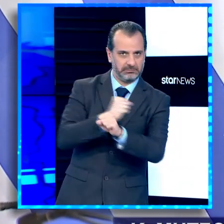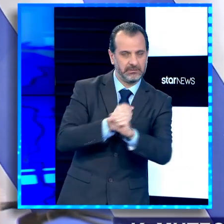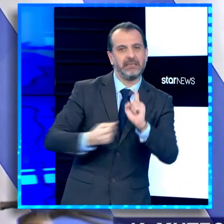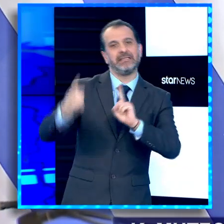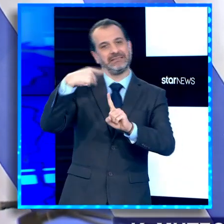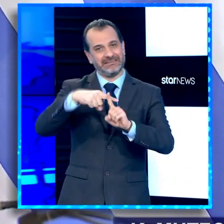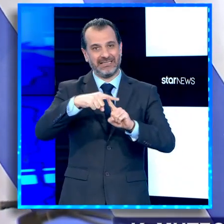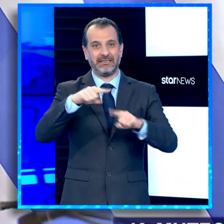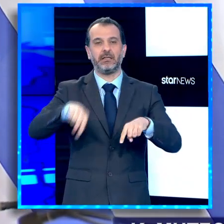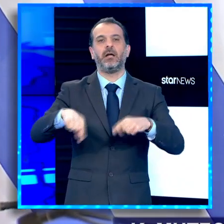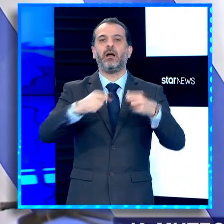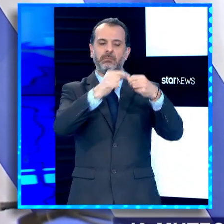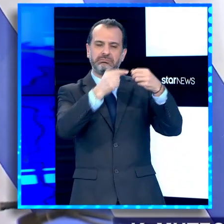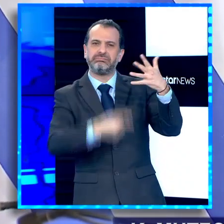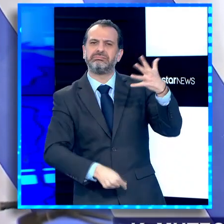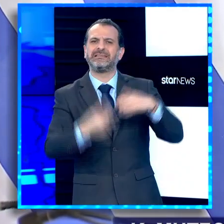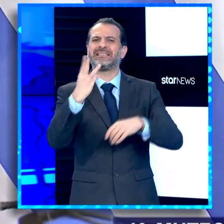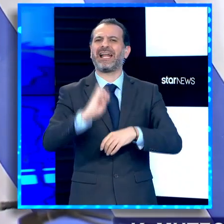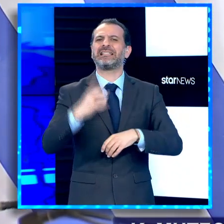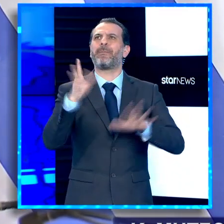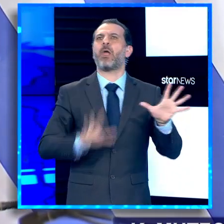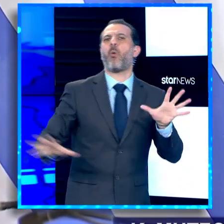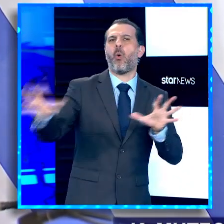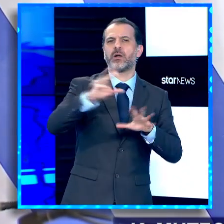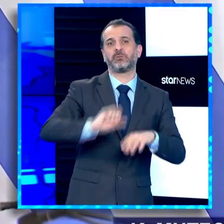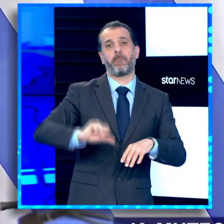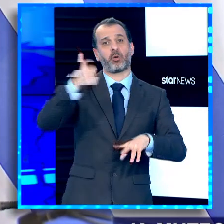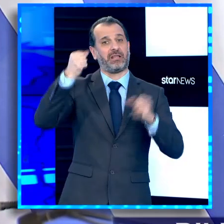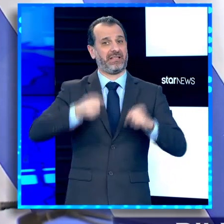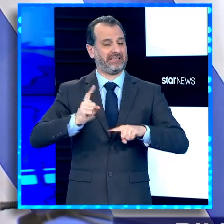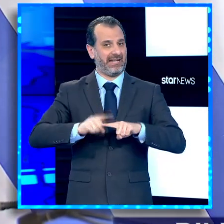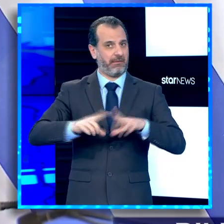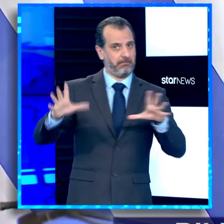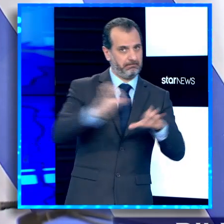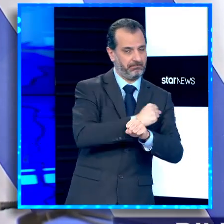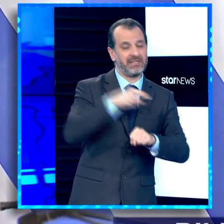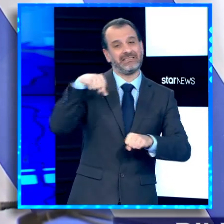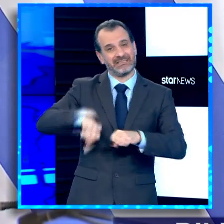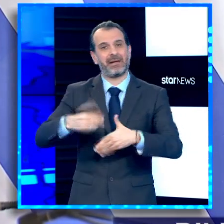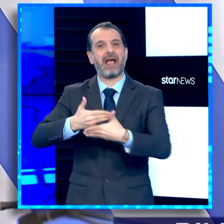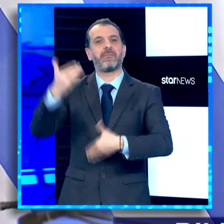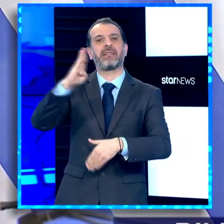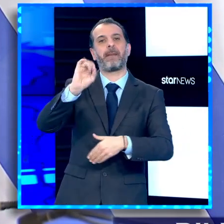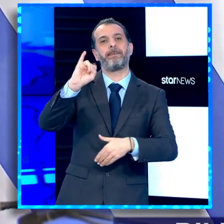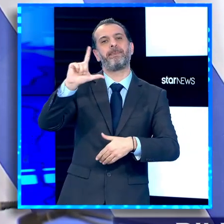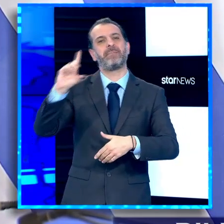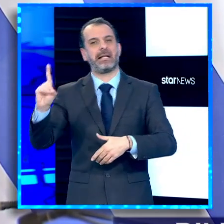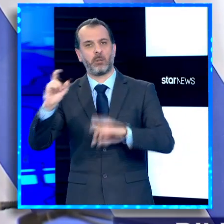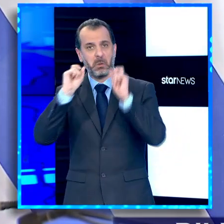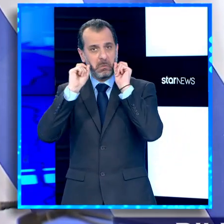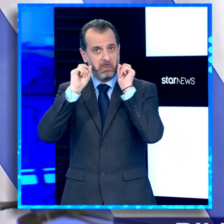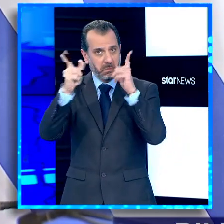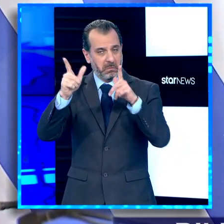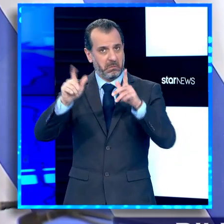χρονιάς μεταξύ 35 κρατών. Σήμερα είχαμε διθυραμβικά σχόλια και από την Bild για την ελληνική οικονομία. Η γερμανική εφημερίδα